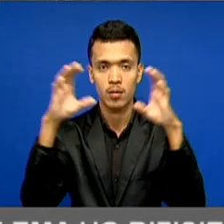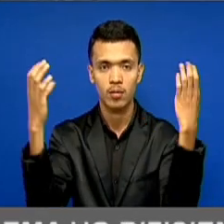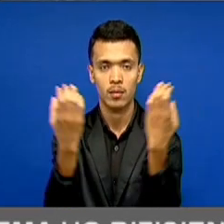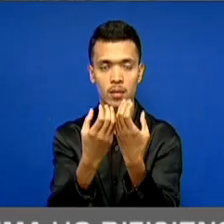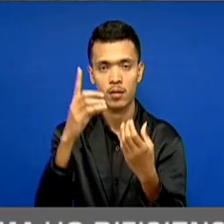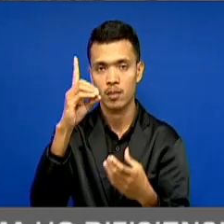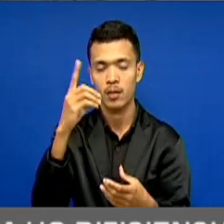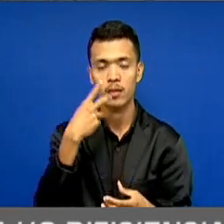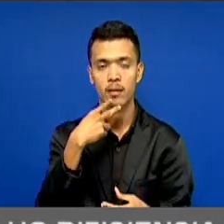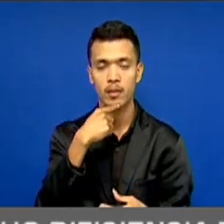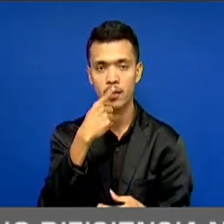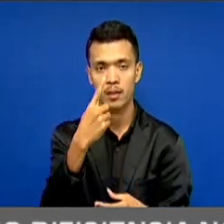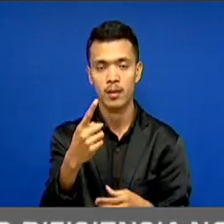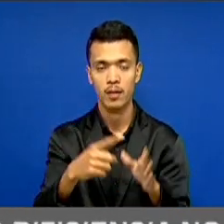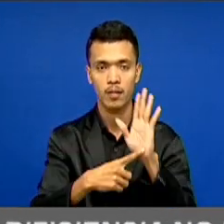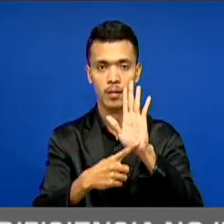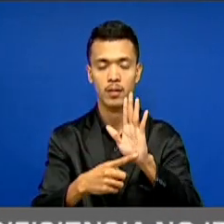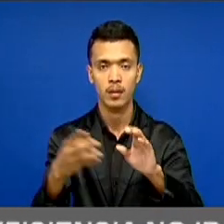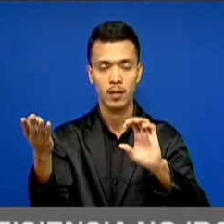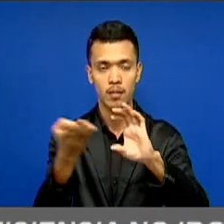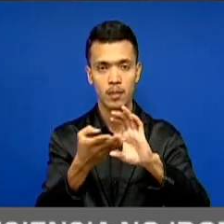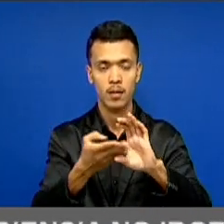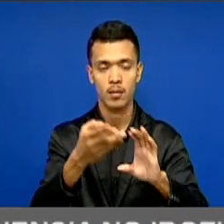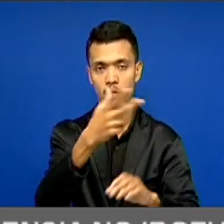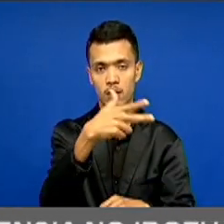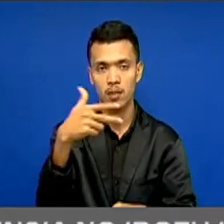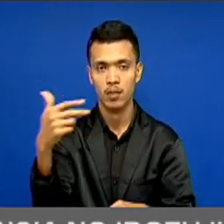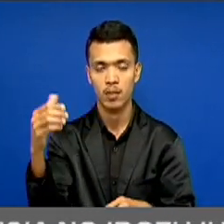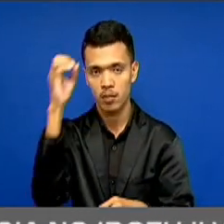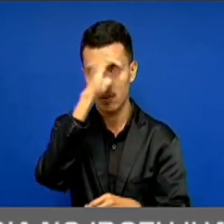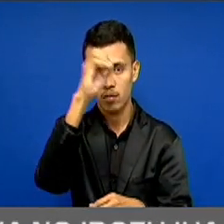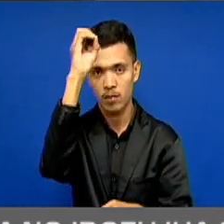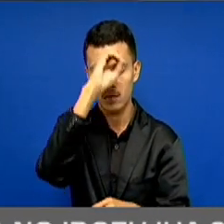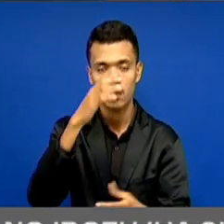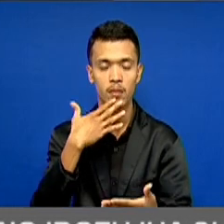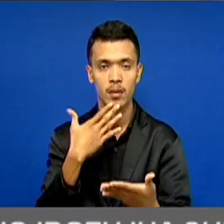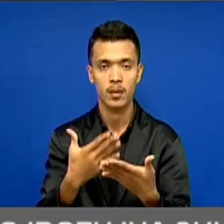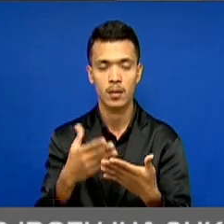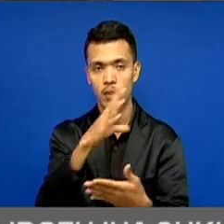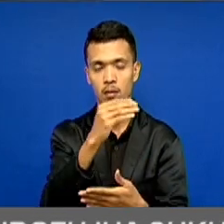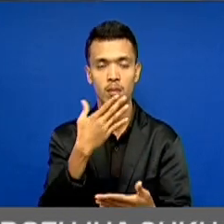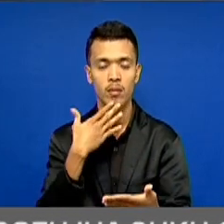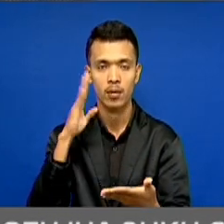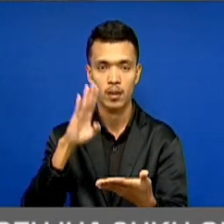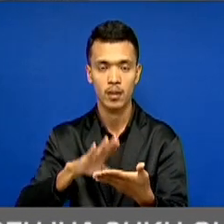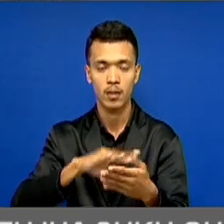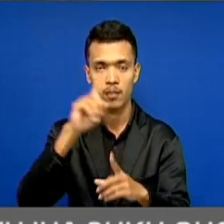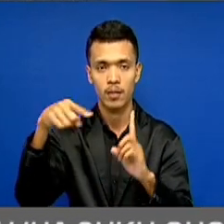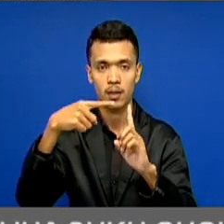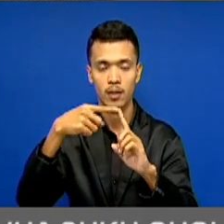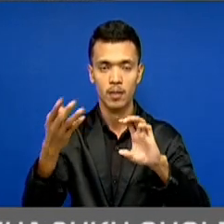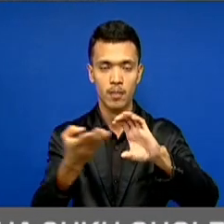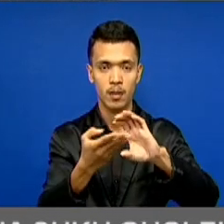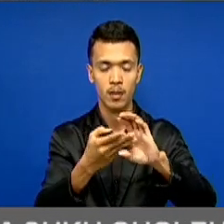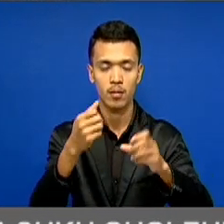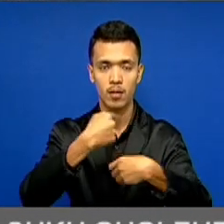Batista informa, representante Bank Tabungan Negara Indonesia, atau observa vantagem no desvantagem, bangira banco halau atividade